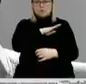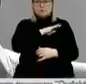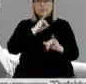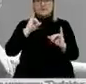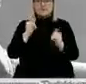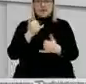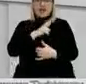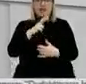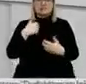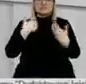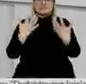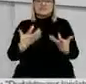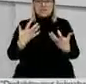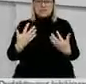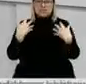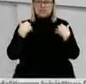chciałby mrzeć.